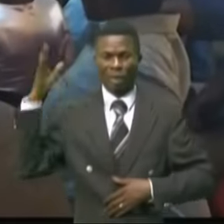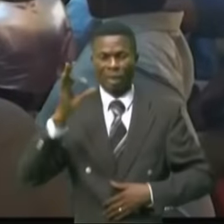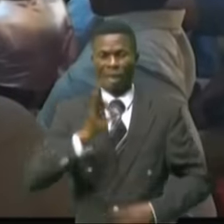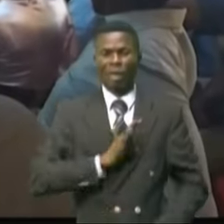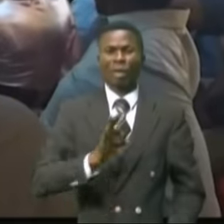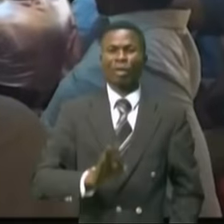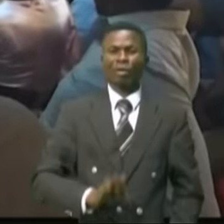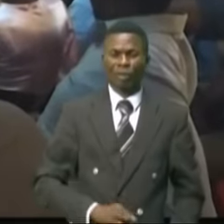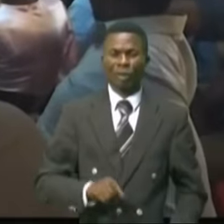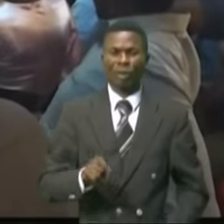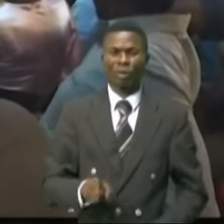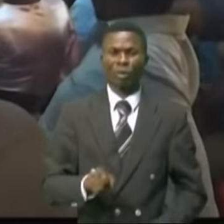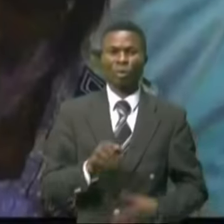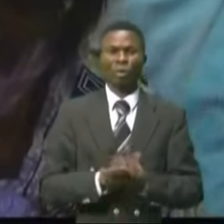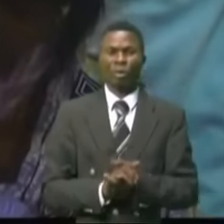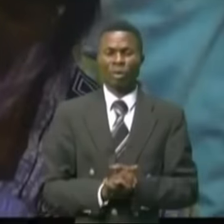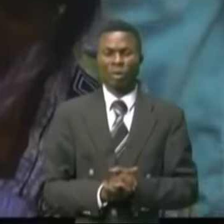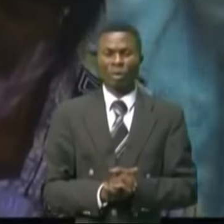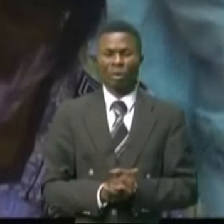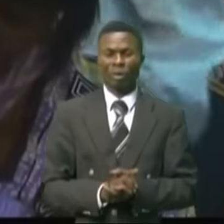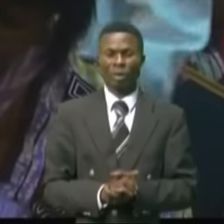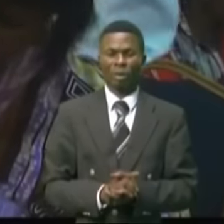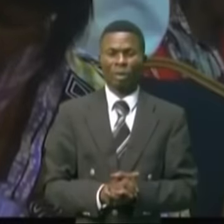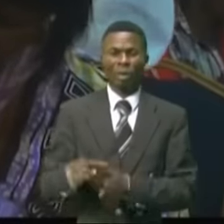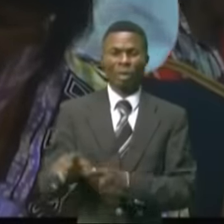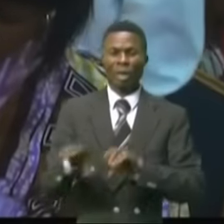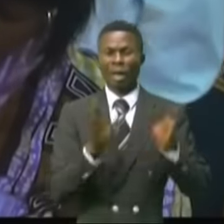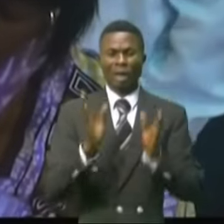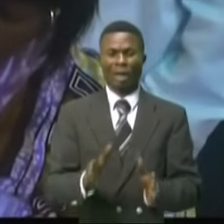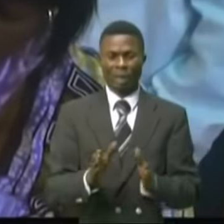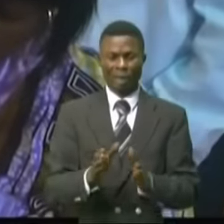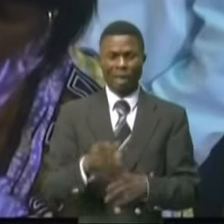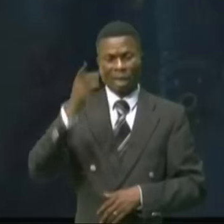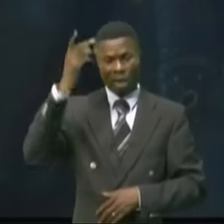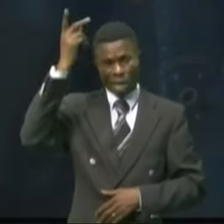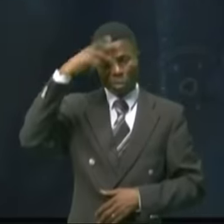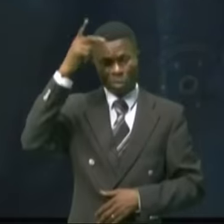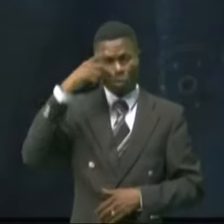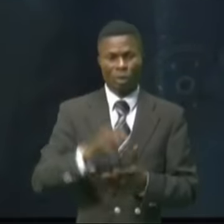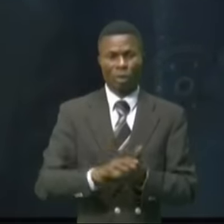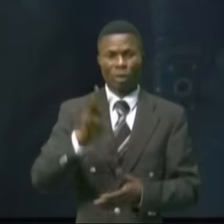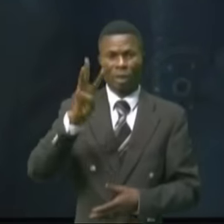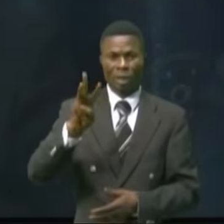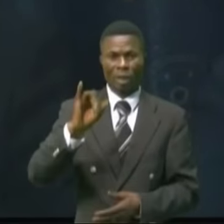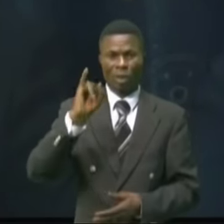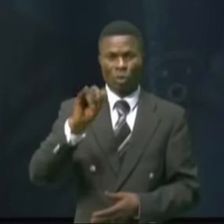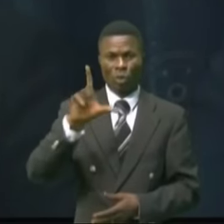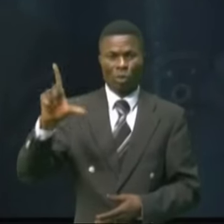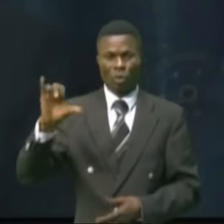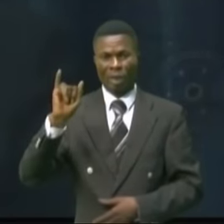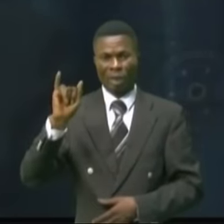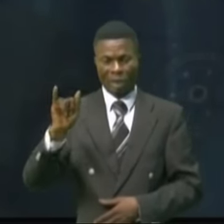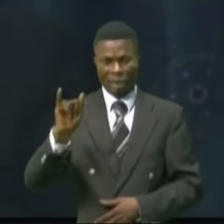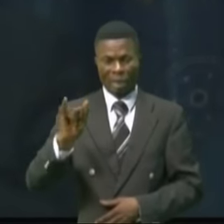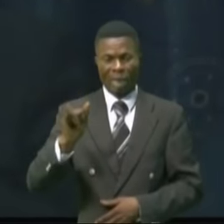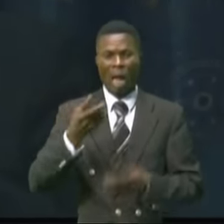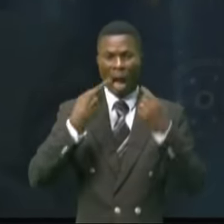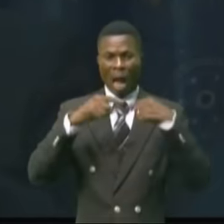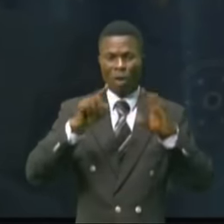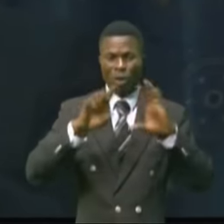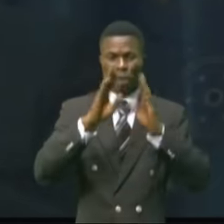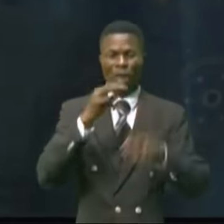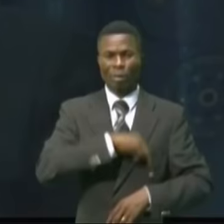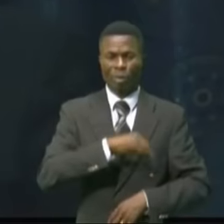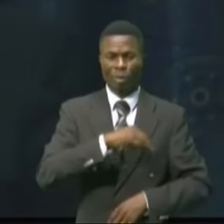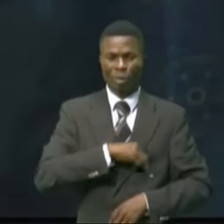Félix-Antoine Tshisekedi Tshilombo. L'acteur politique Willy Michi qui a, au cours de ce point de presse, rappelé les missions